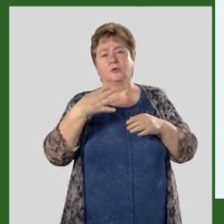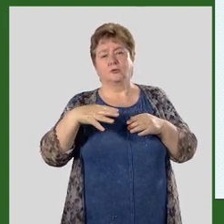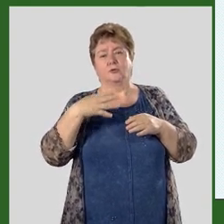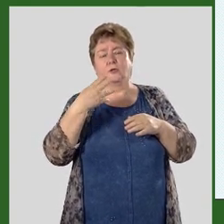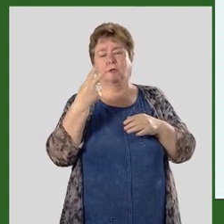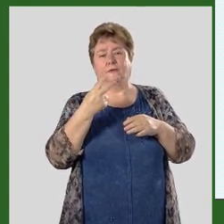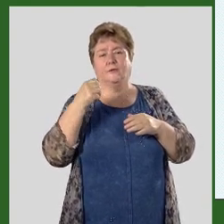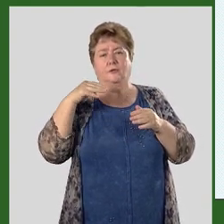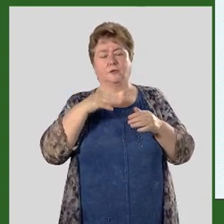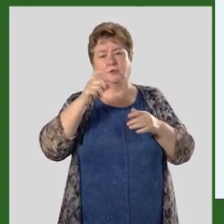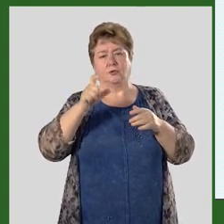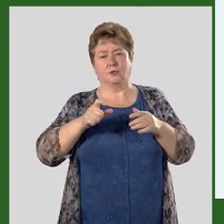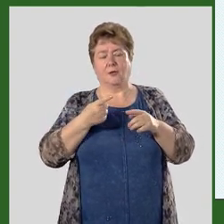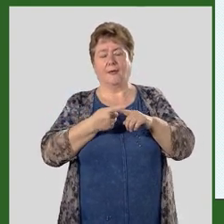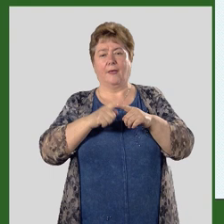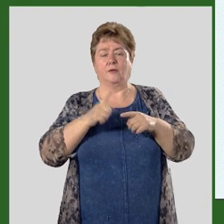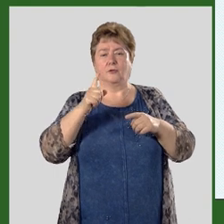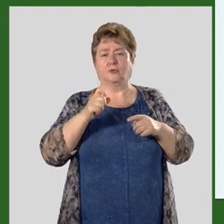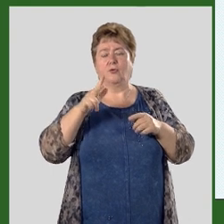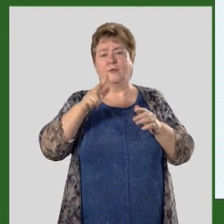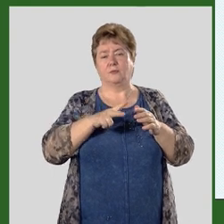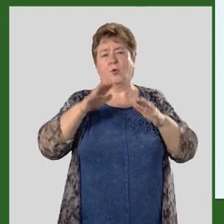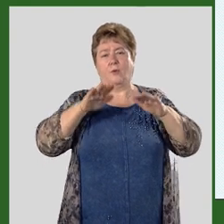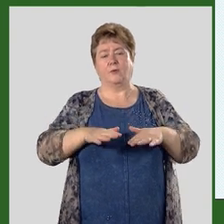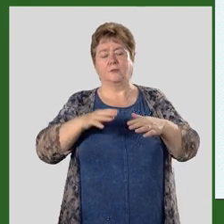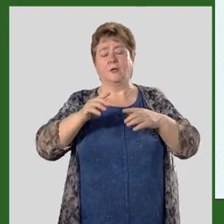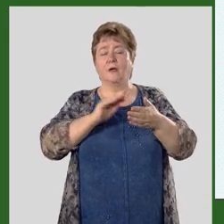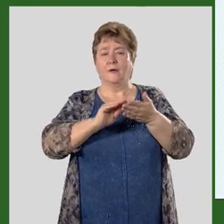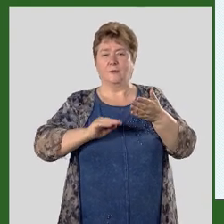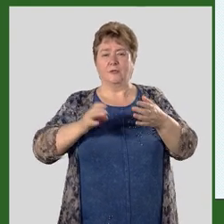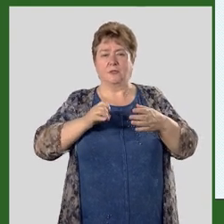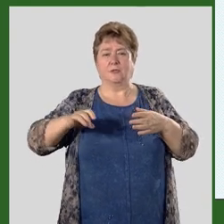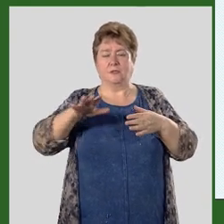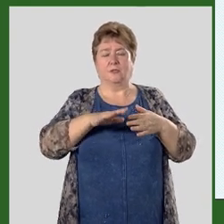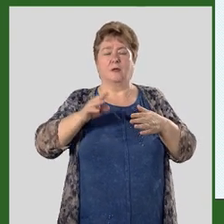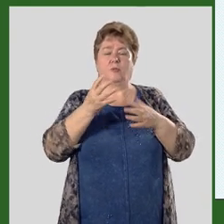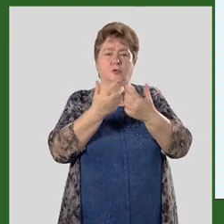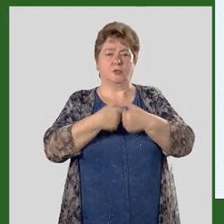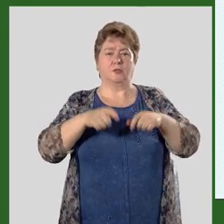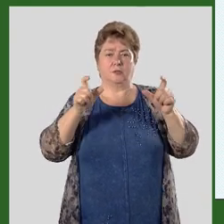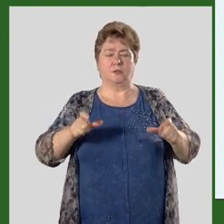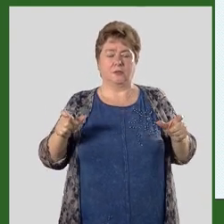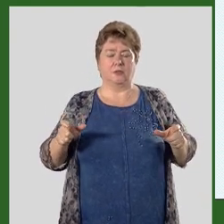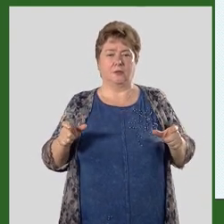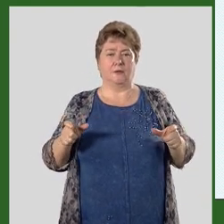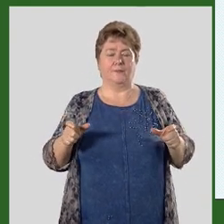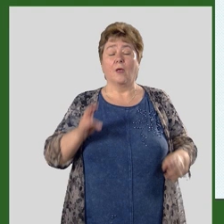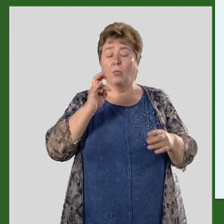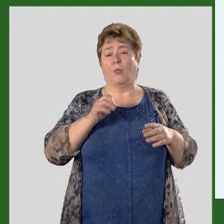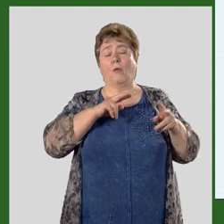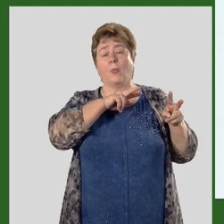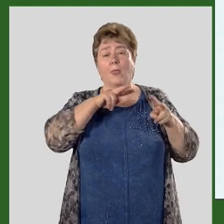тысячи человек. Это 108 место в списке стран по численности населения.